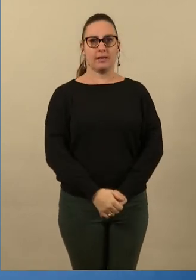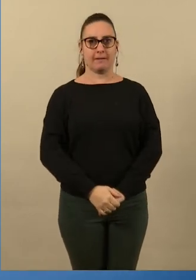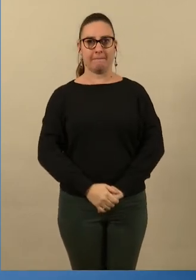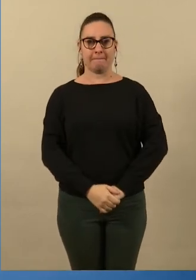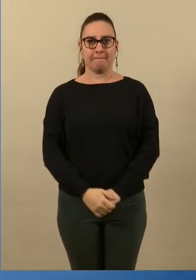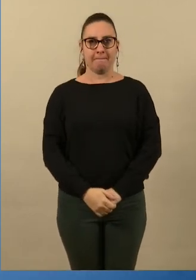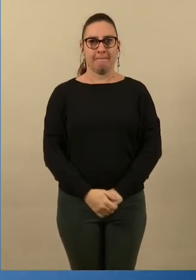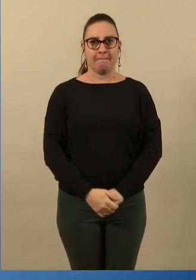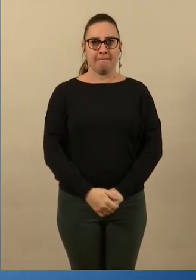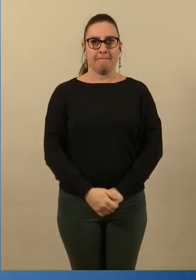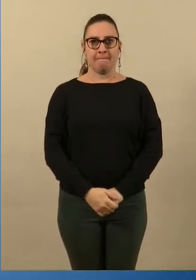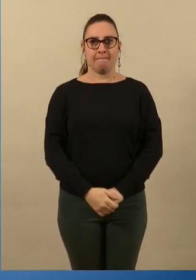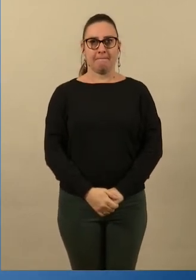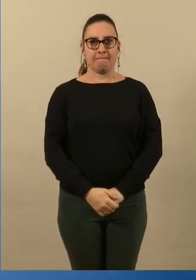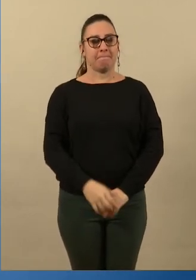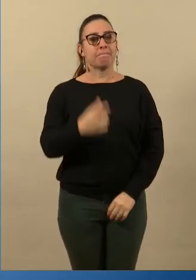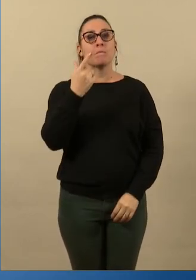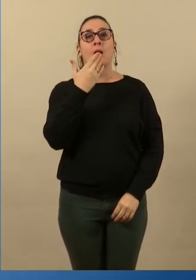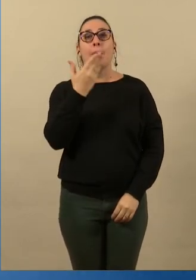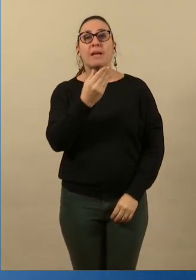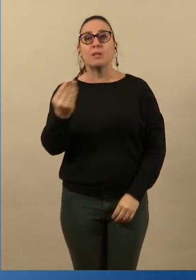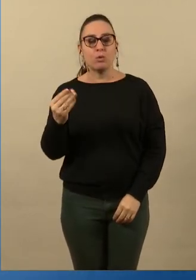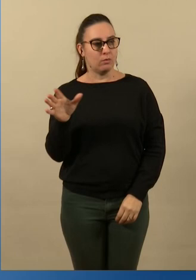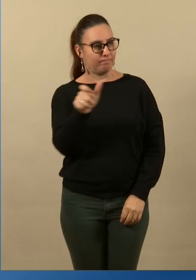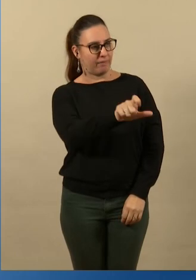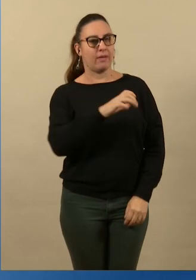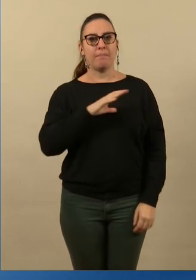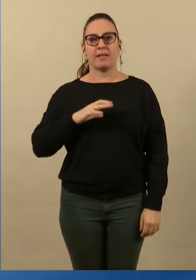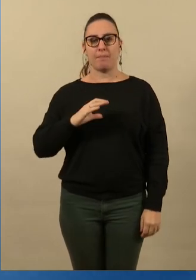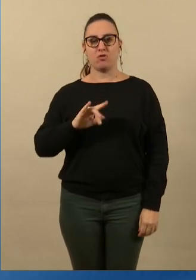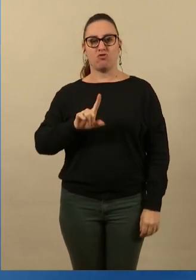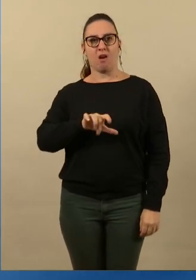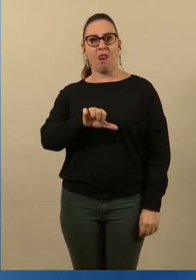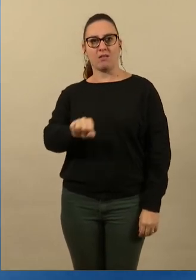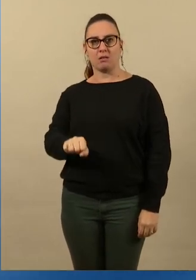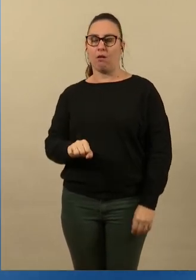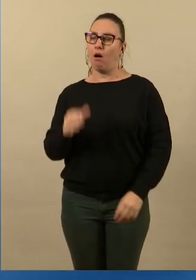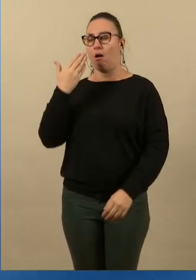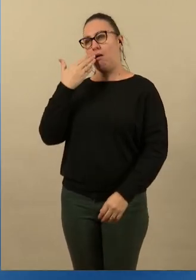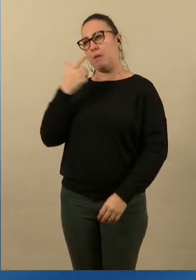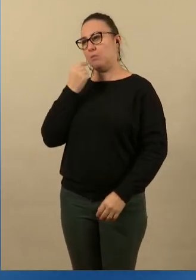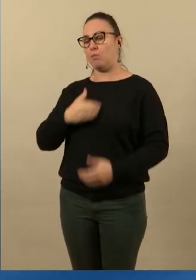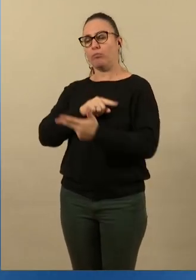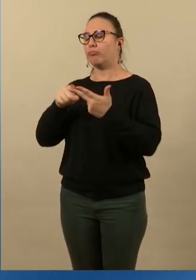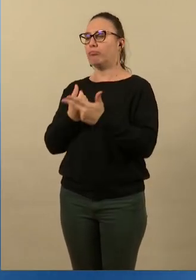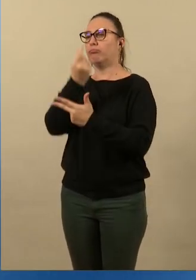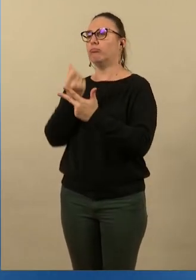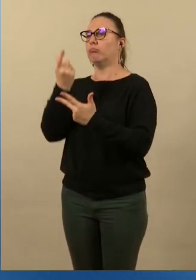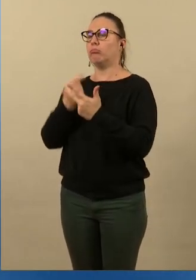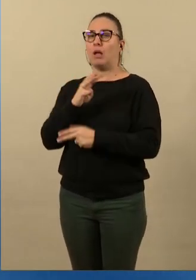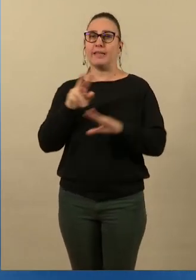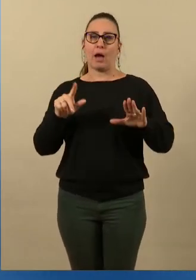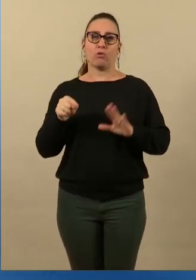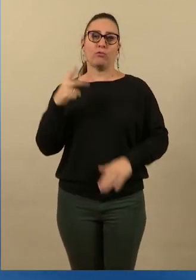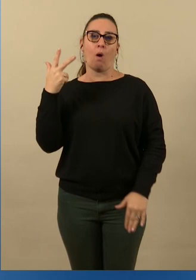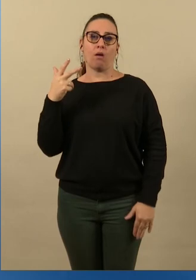remercie merci beaucoup madame Chalas oui merci Monsieur le Maire trois remarques rapides bon la première sur le 493 il vous aura pas